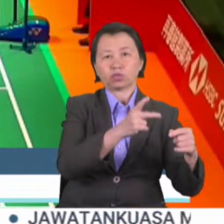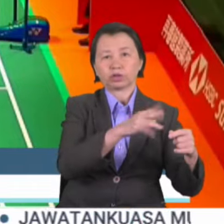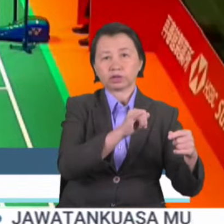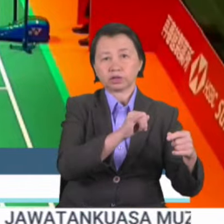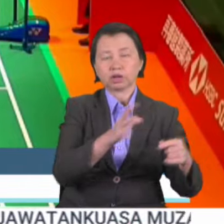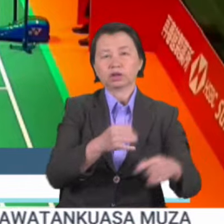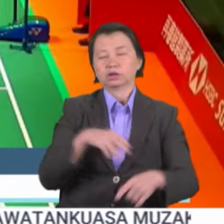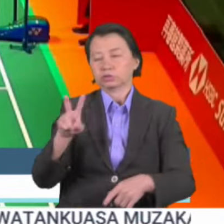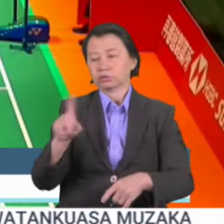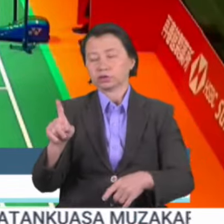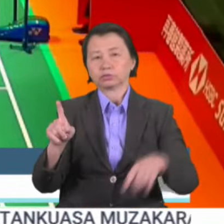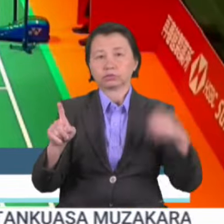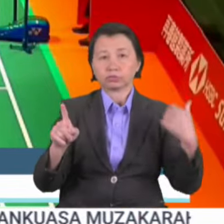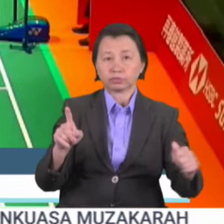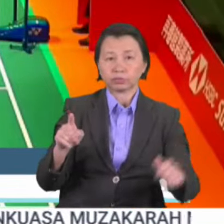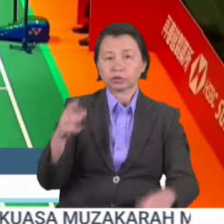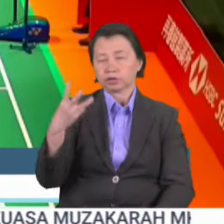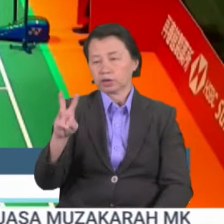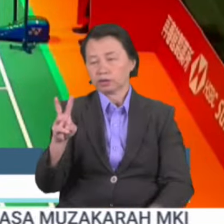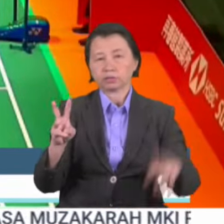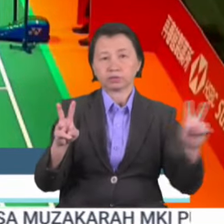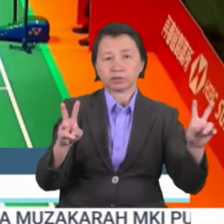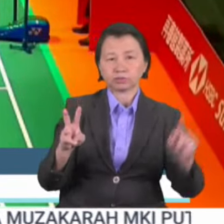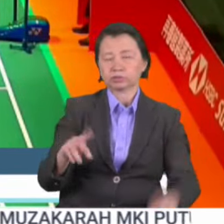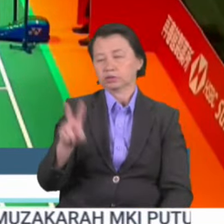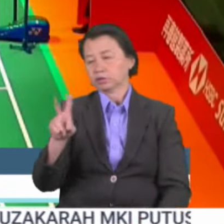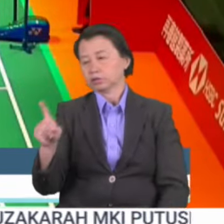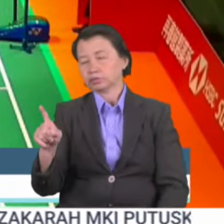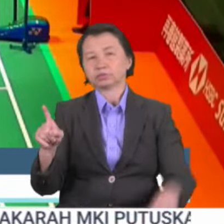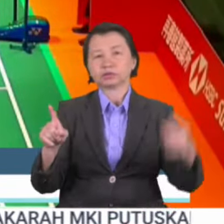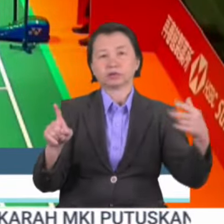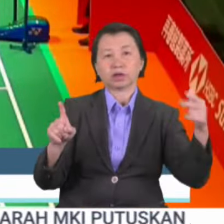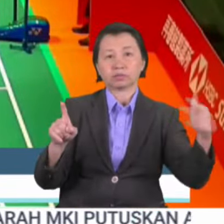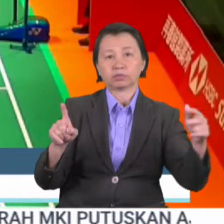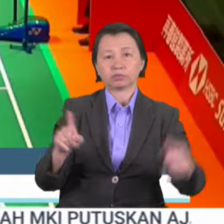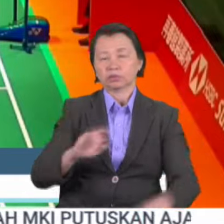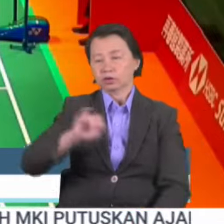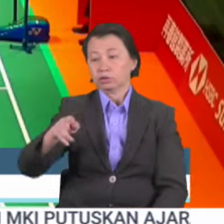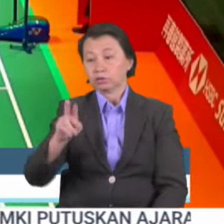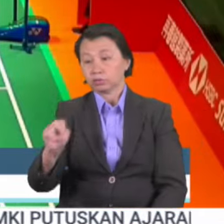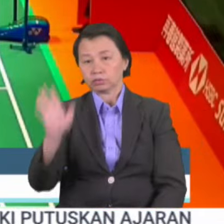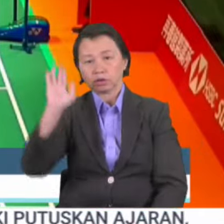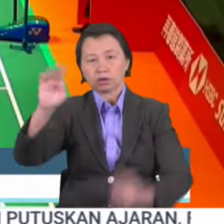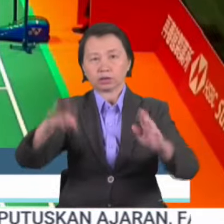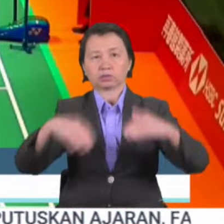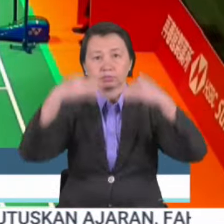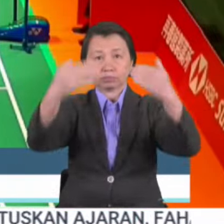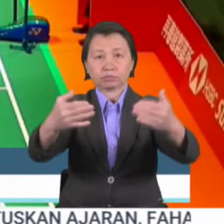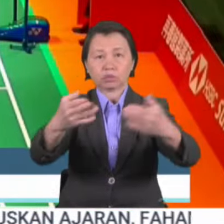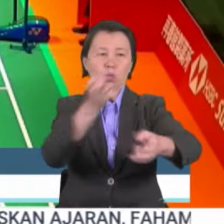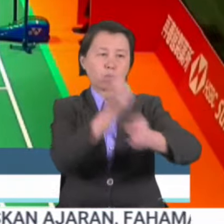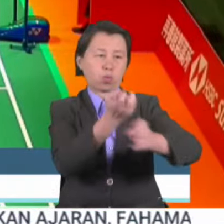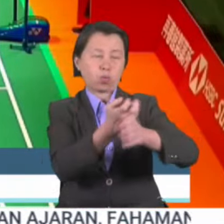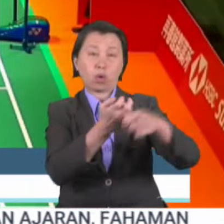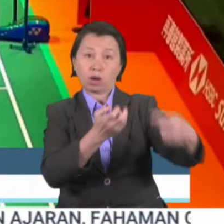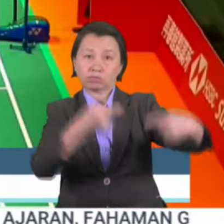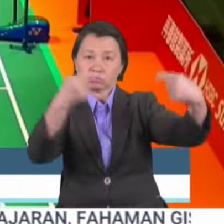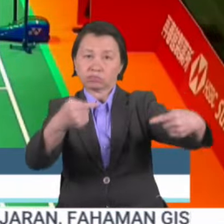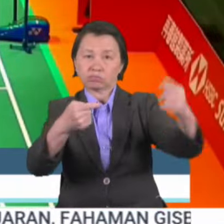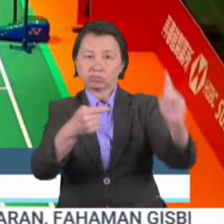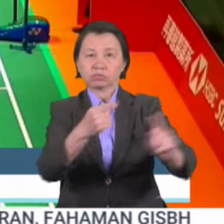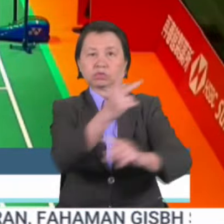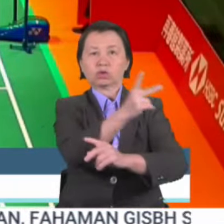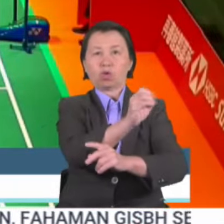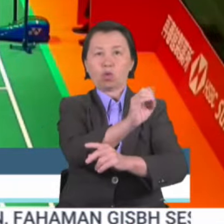Watanabe 21-10, 16-21, 21-13. Junhao dijadual bertemu cabaran sukar Kodai Naroka